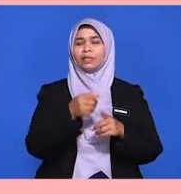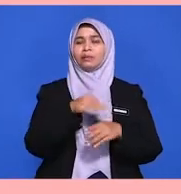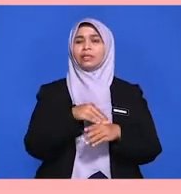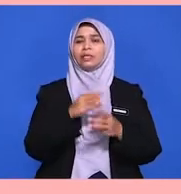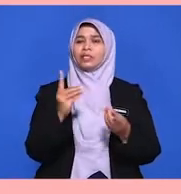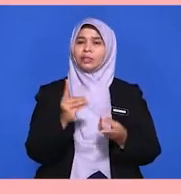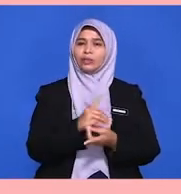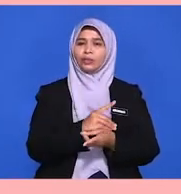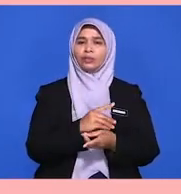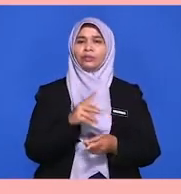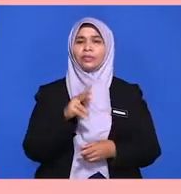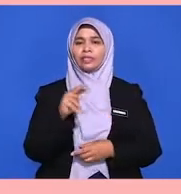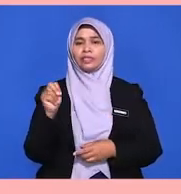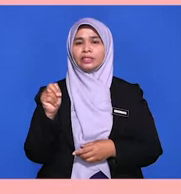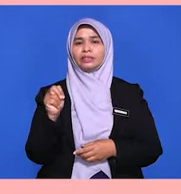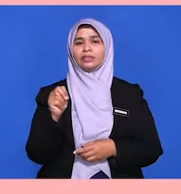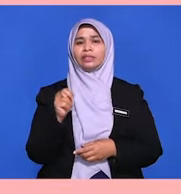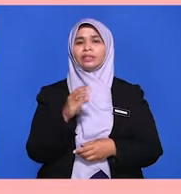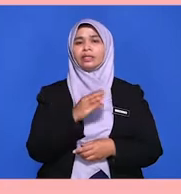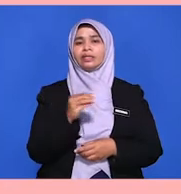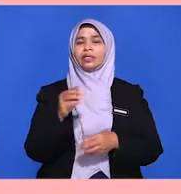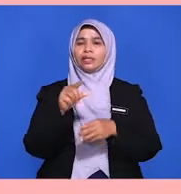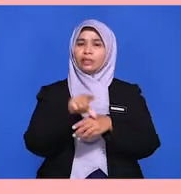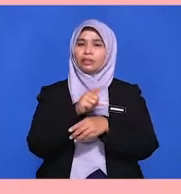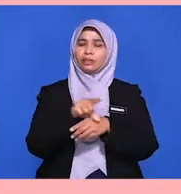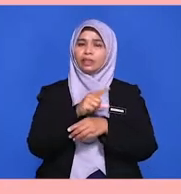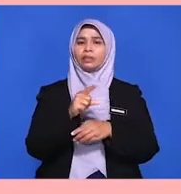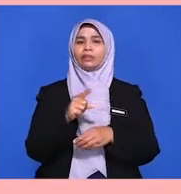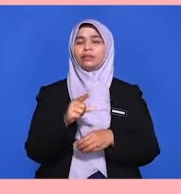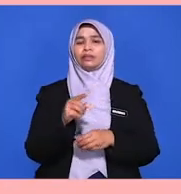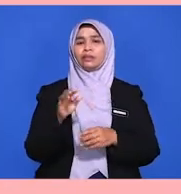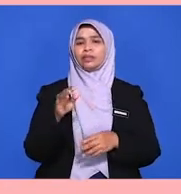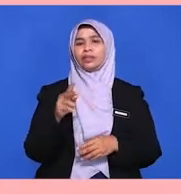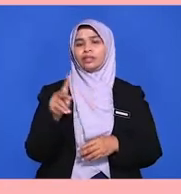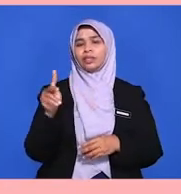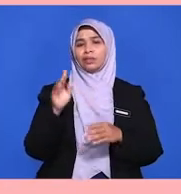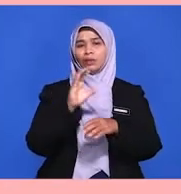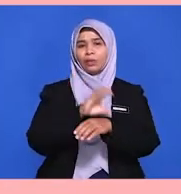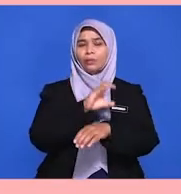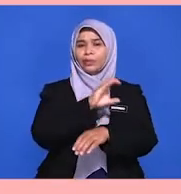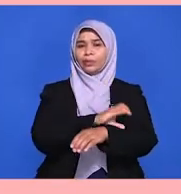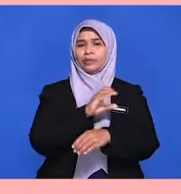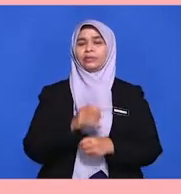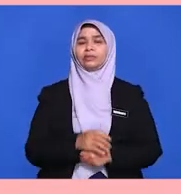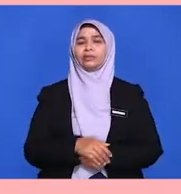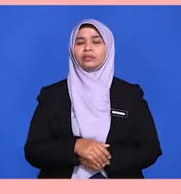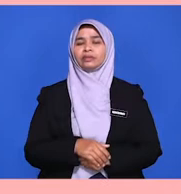diambil daripada pendokumentasian dan ditaip menggunakan komputer.